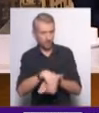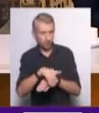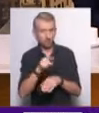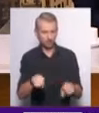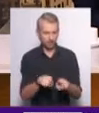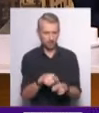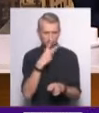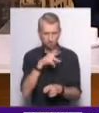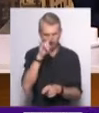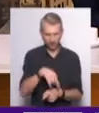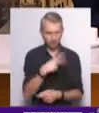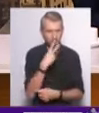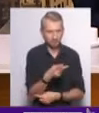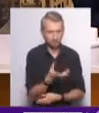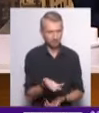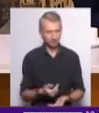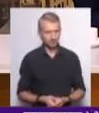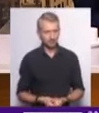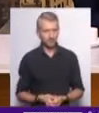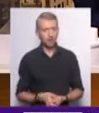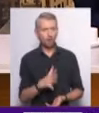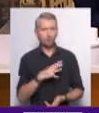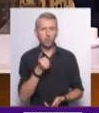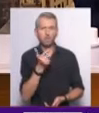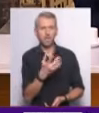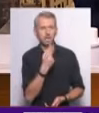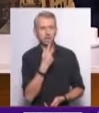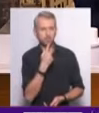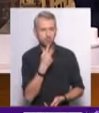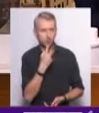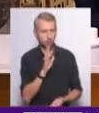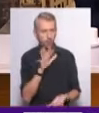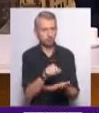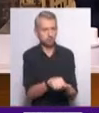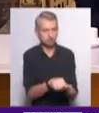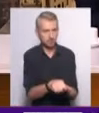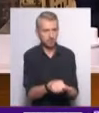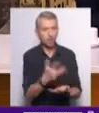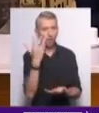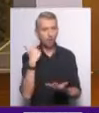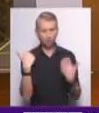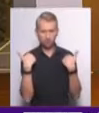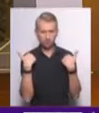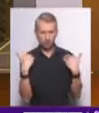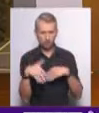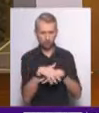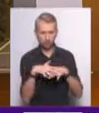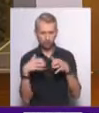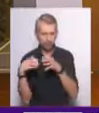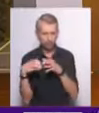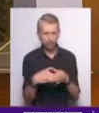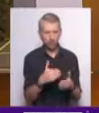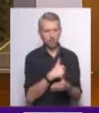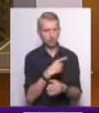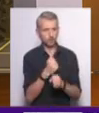відбувається з вікна балкону. Було декілька спроб рейдерських, скажімо так, коли тітушки заїжджали, хотіли щось робити,